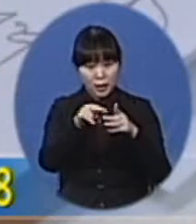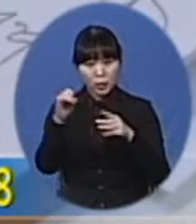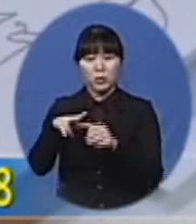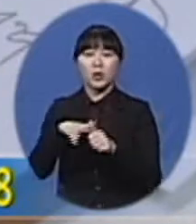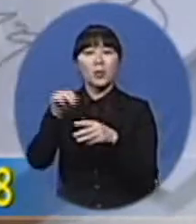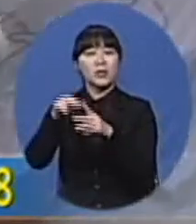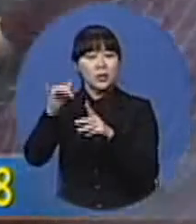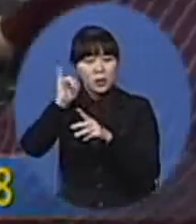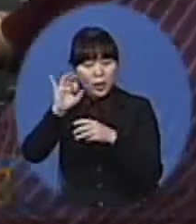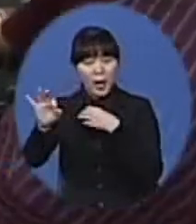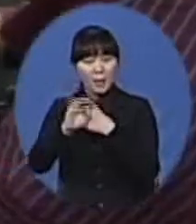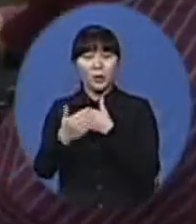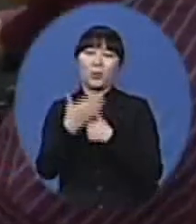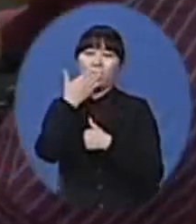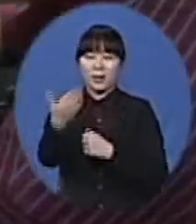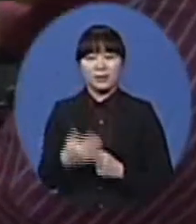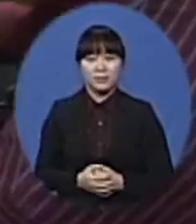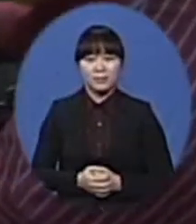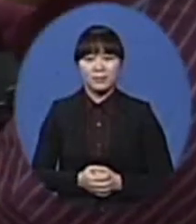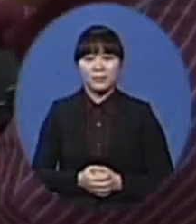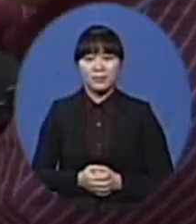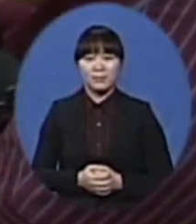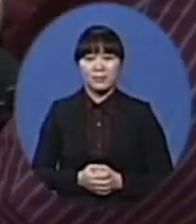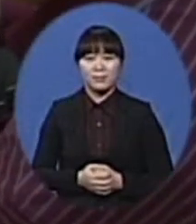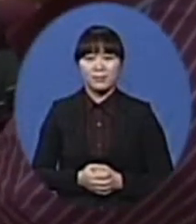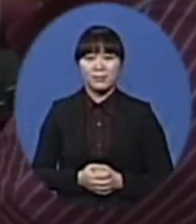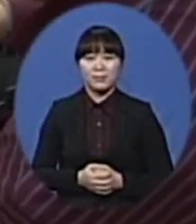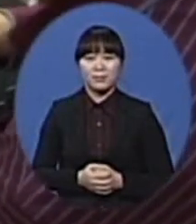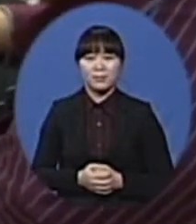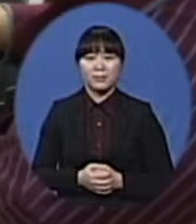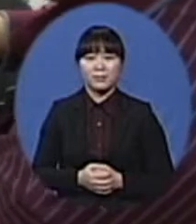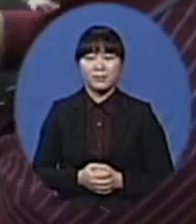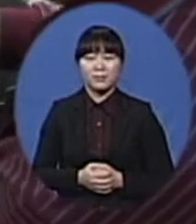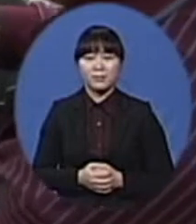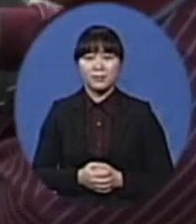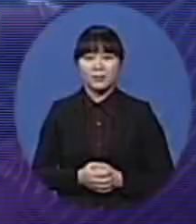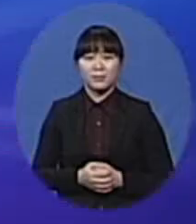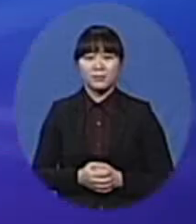소비자정보센터로 신고하면 도움을 받을 수 있습니다. 복지TV 뉴스 김소연입니다.